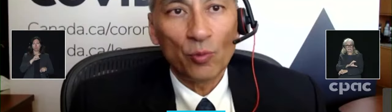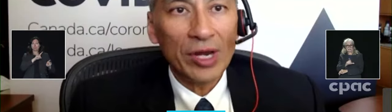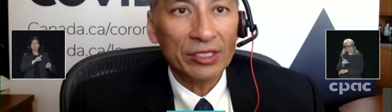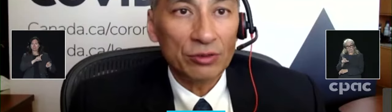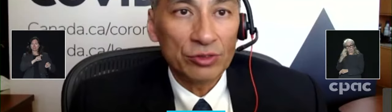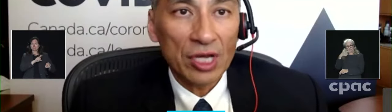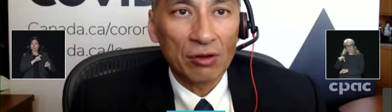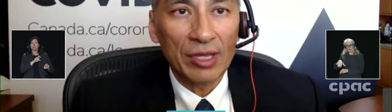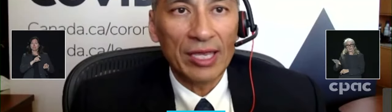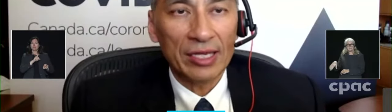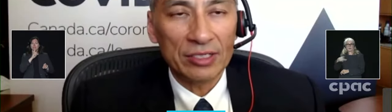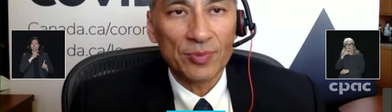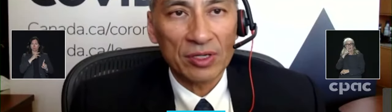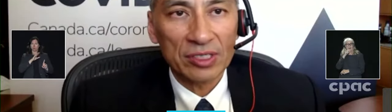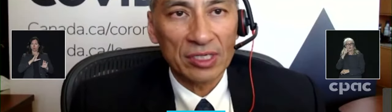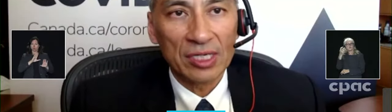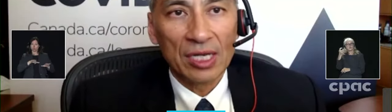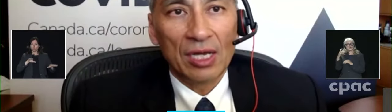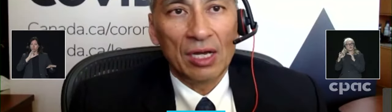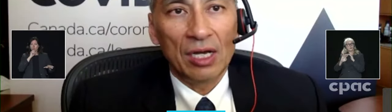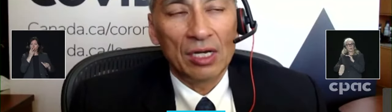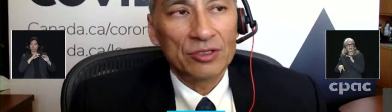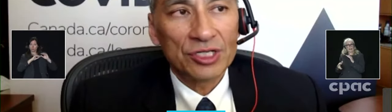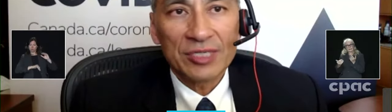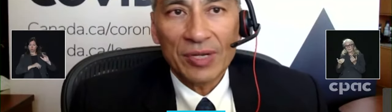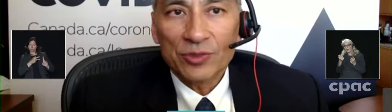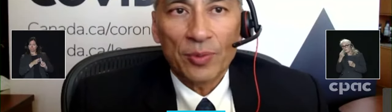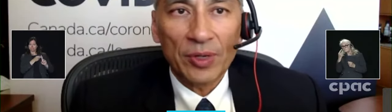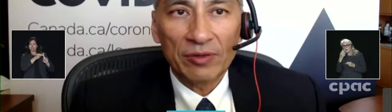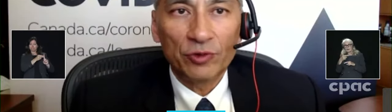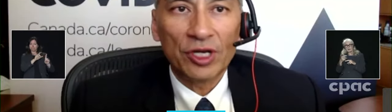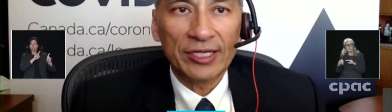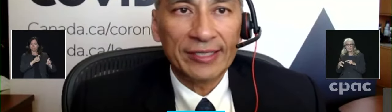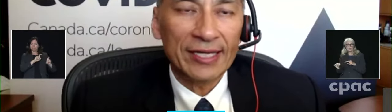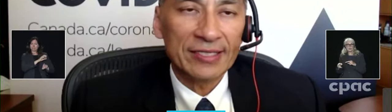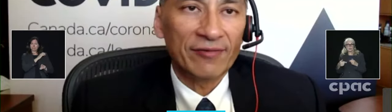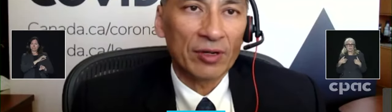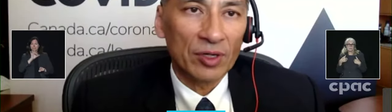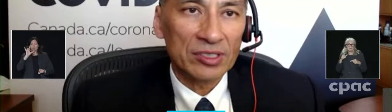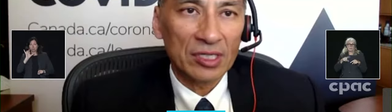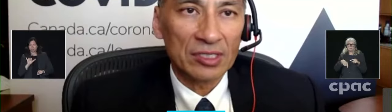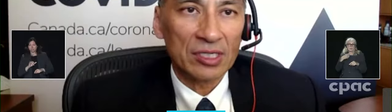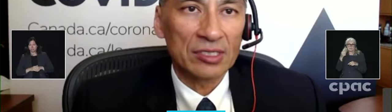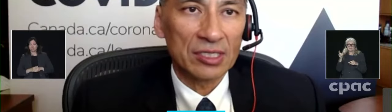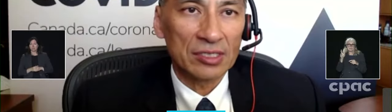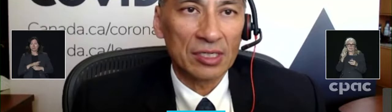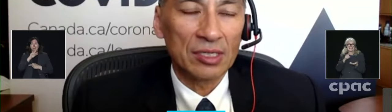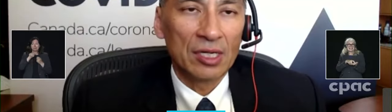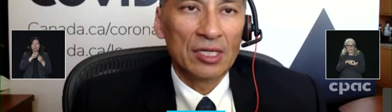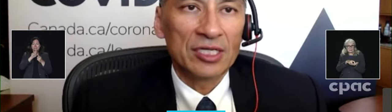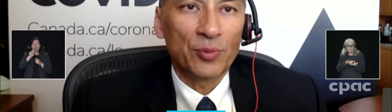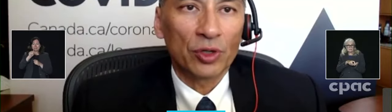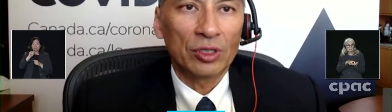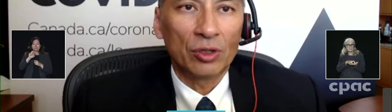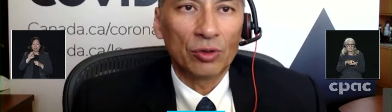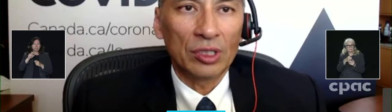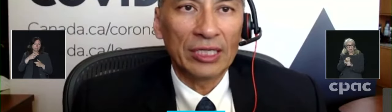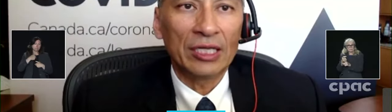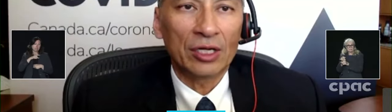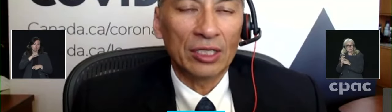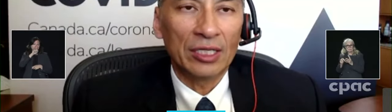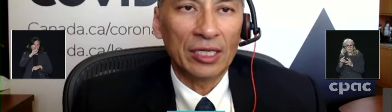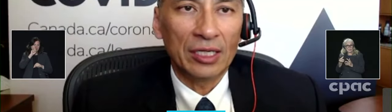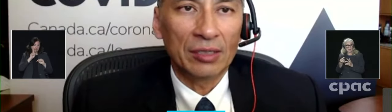les enfants moins de 12 ans. Et je pense que, je ne sais pas, je ne peux pas vous donner une date, c'est vraiment c'est pour